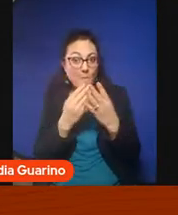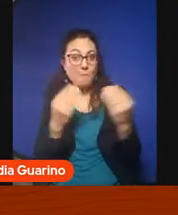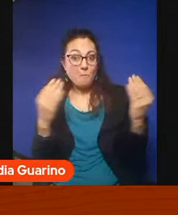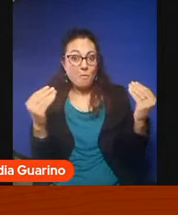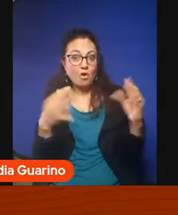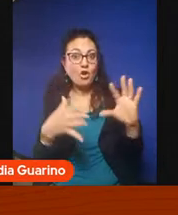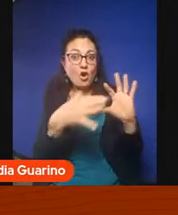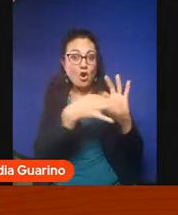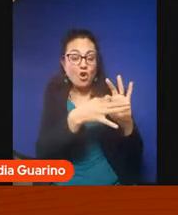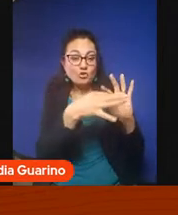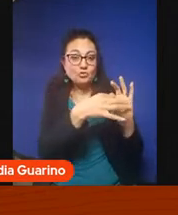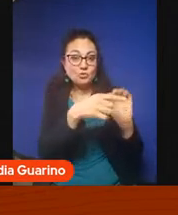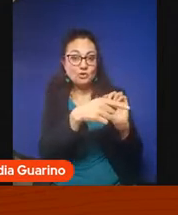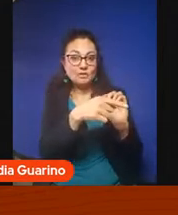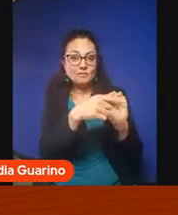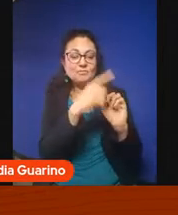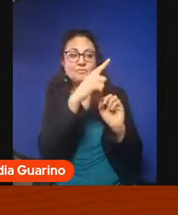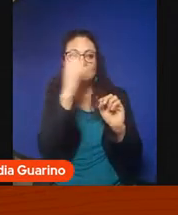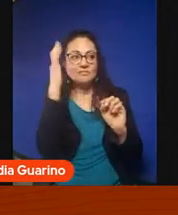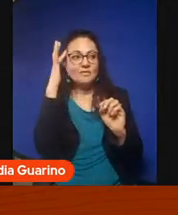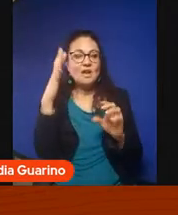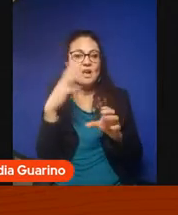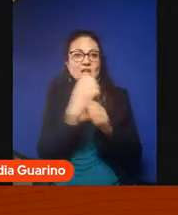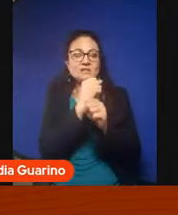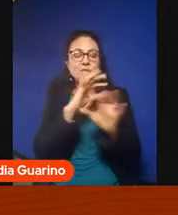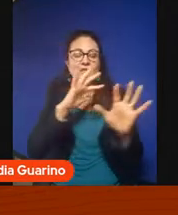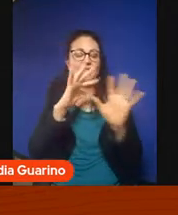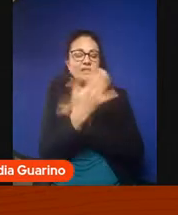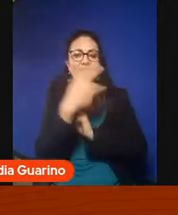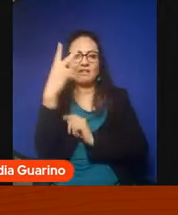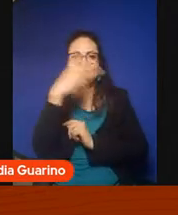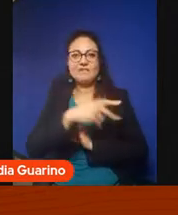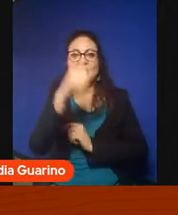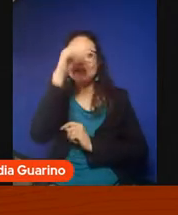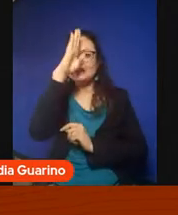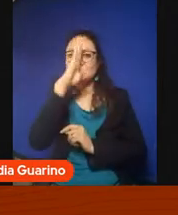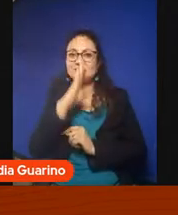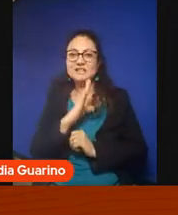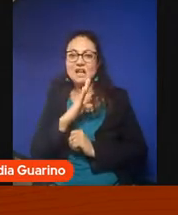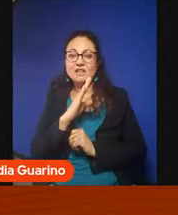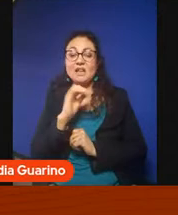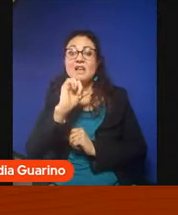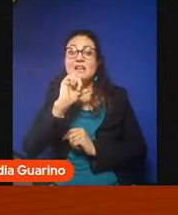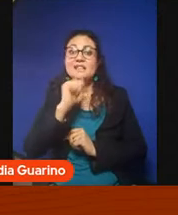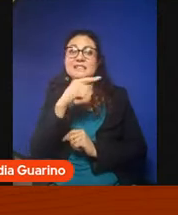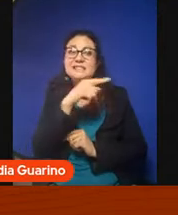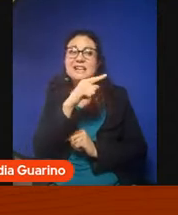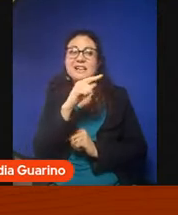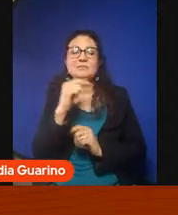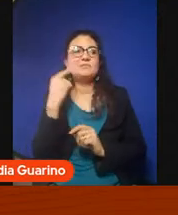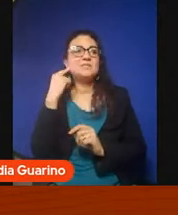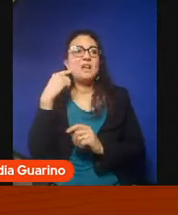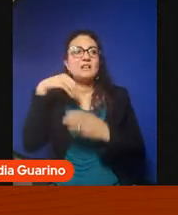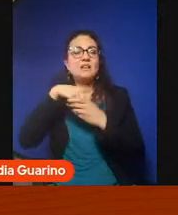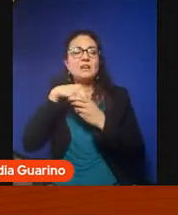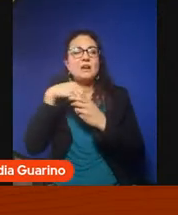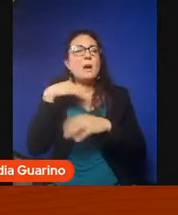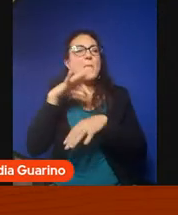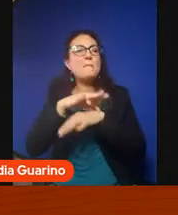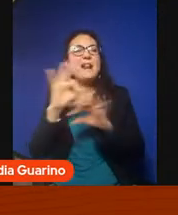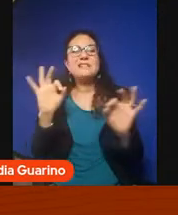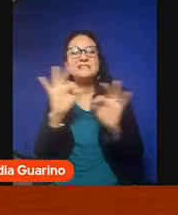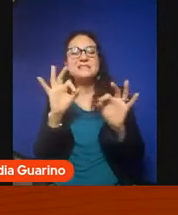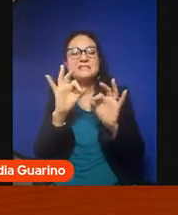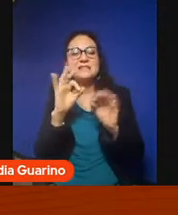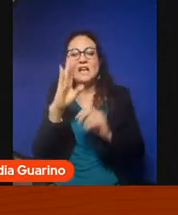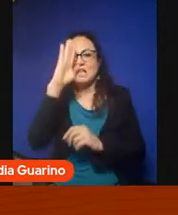hanno saputo veramente santificarsi. Se non avesse avuto il problema di essere ammalato, probabilmente Sant'Ignazio non